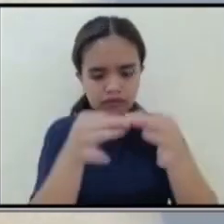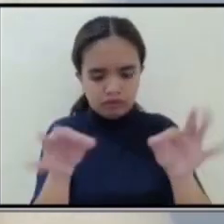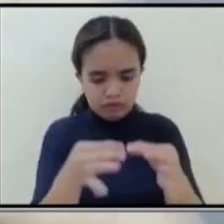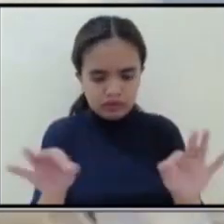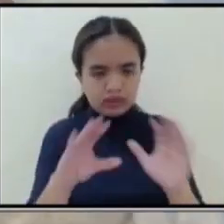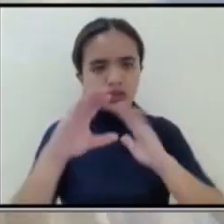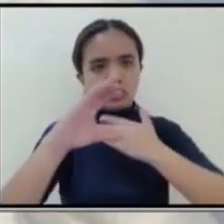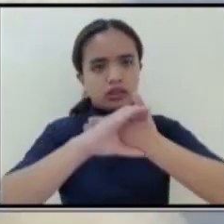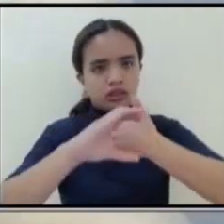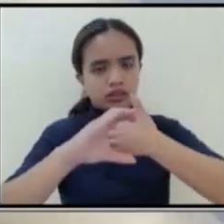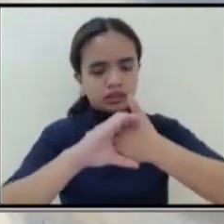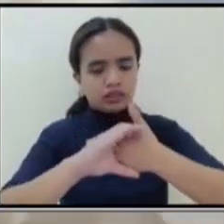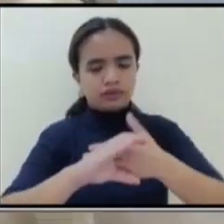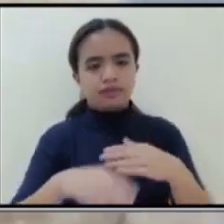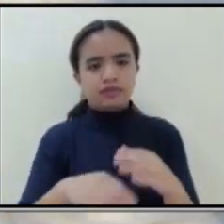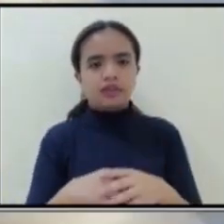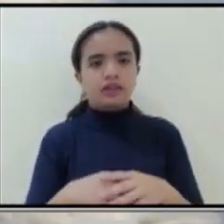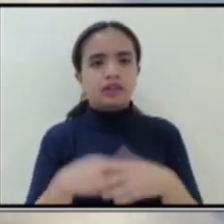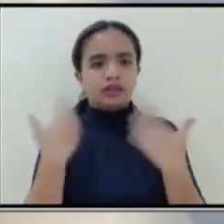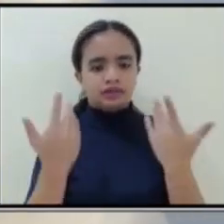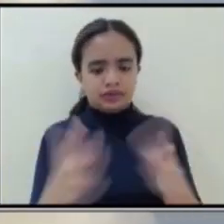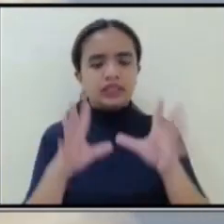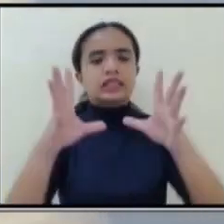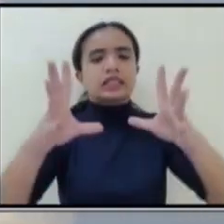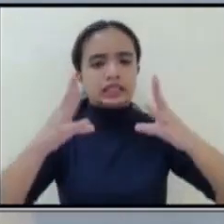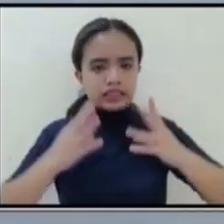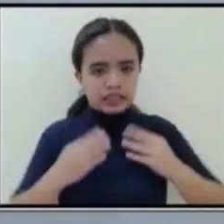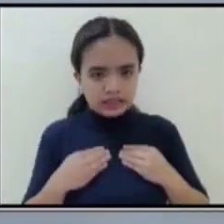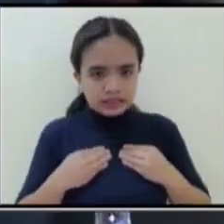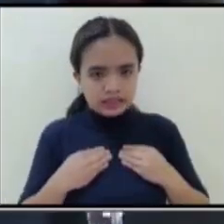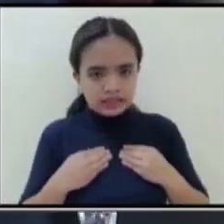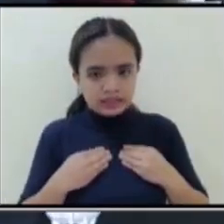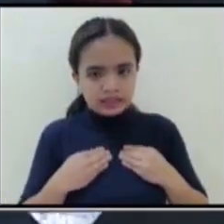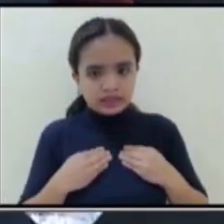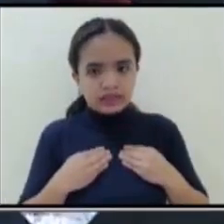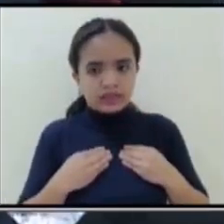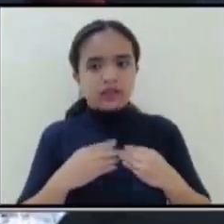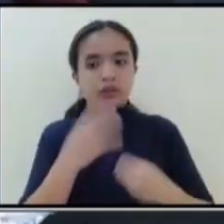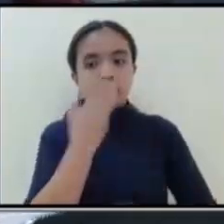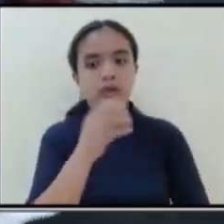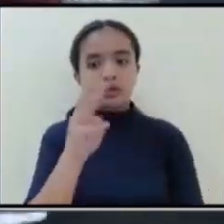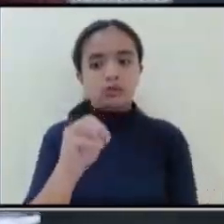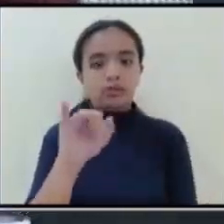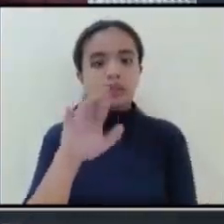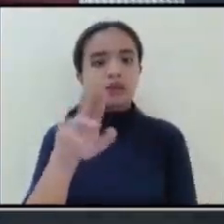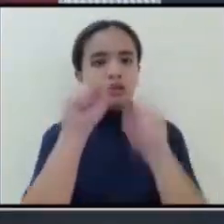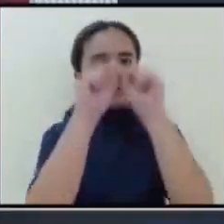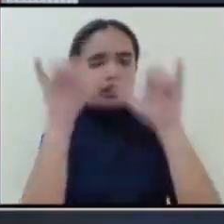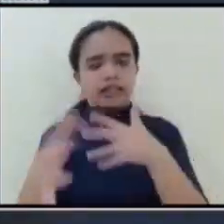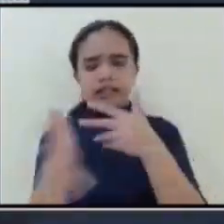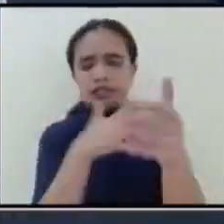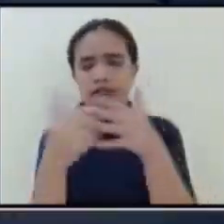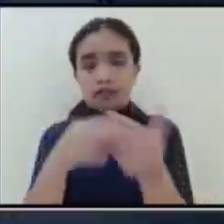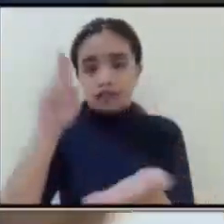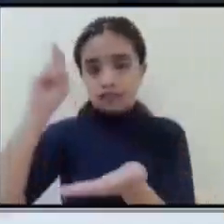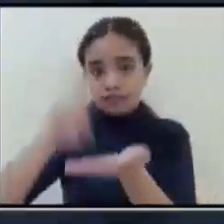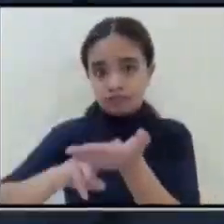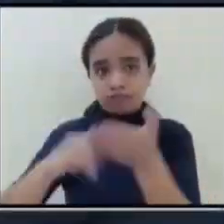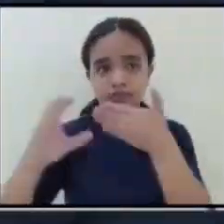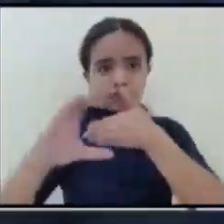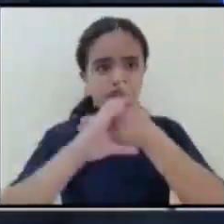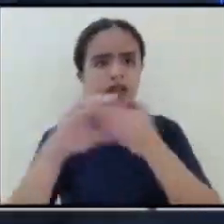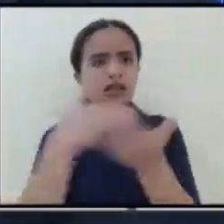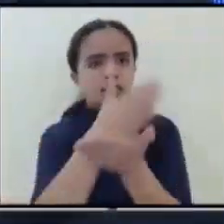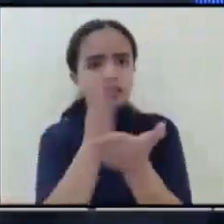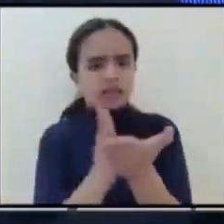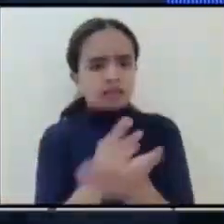of the contracts were accepted in toto by Miro System. Pero kahit pirmado na ang kontrata, may ilan pa rin duda